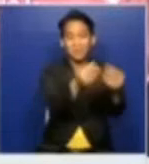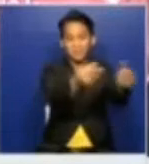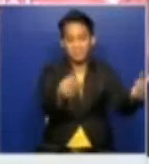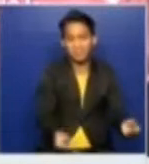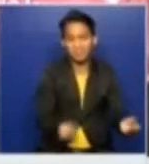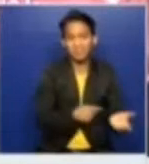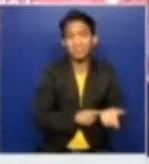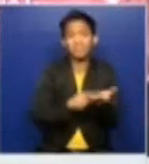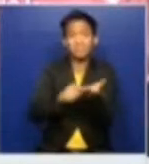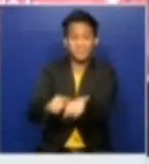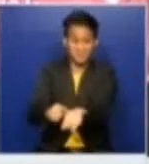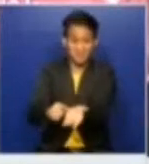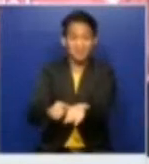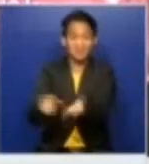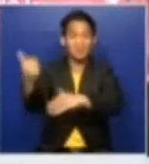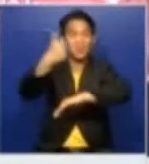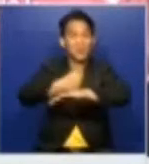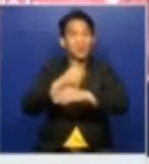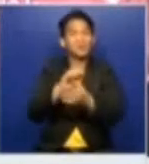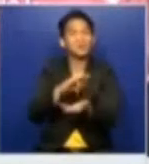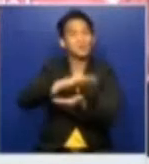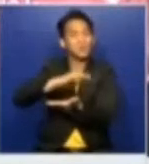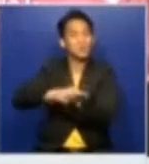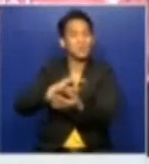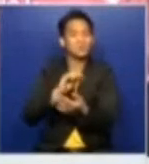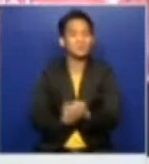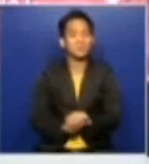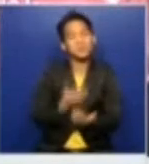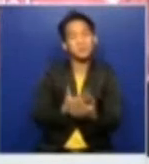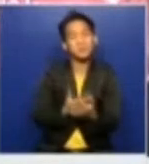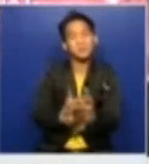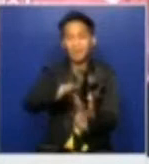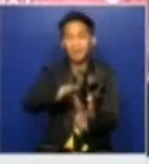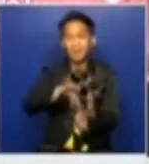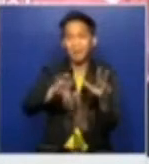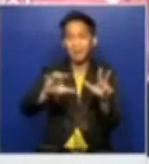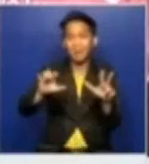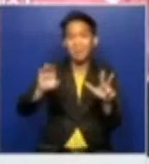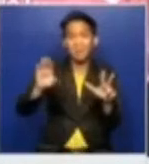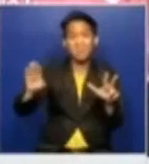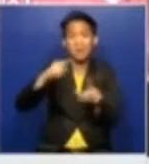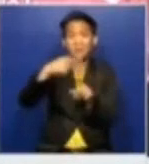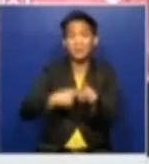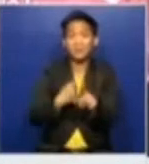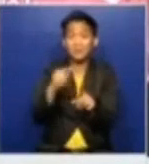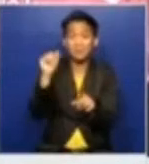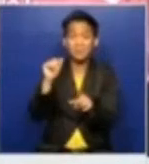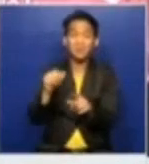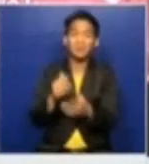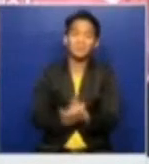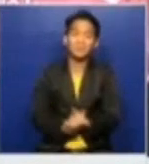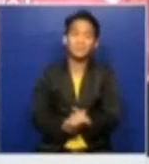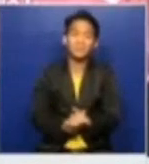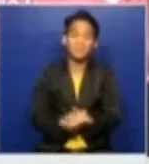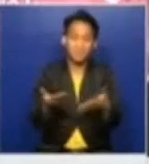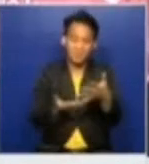ศษก่อนที่จะชำนาญการเนี่ยเขาจะได้เงินประมาณ 3,500 บาทต่อเดือนและภายในชำนาญการขึ้นชำนา